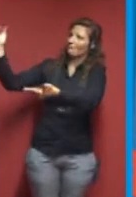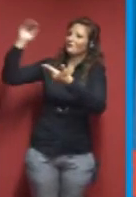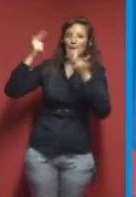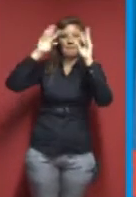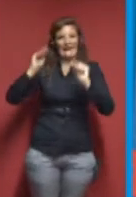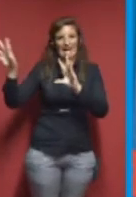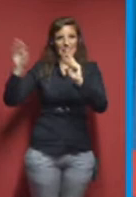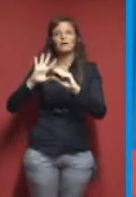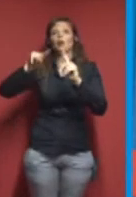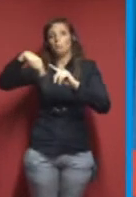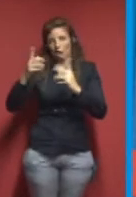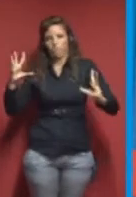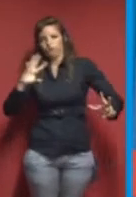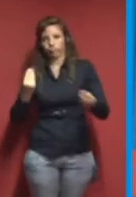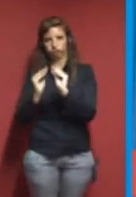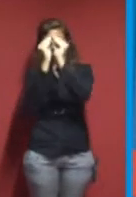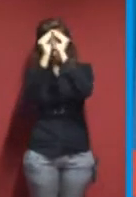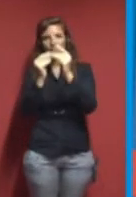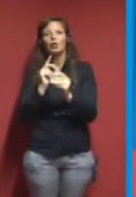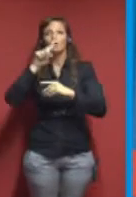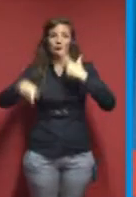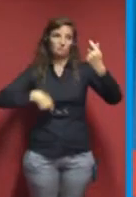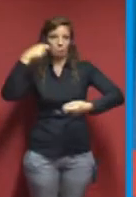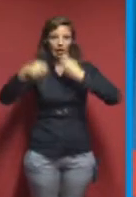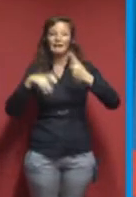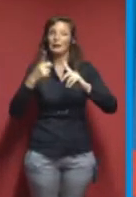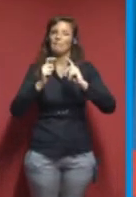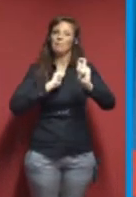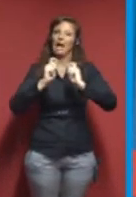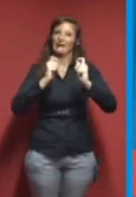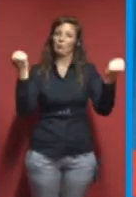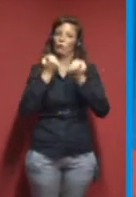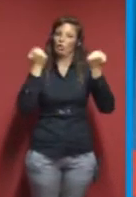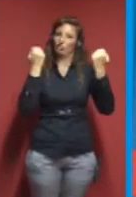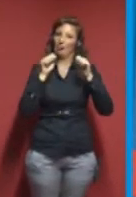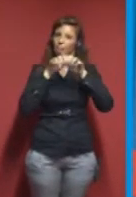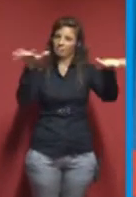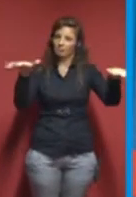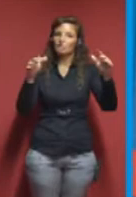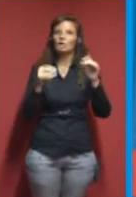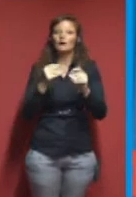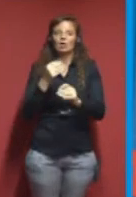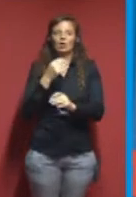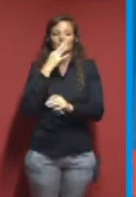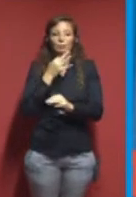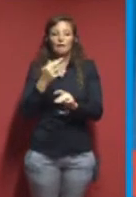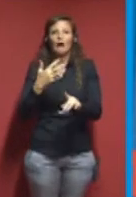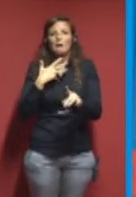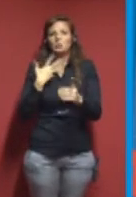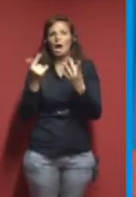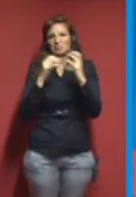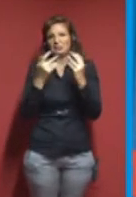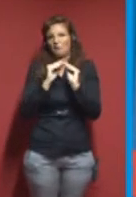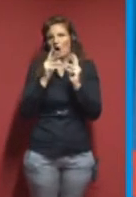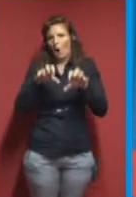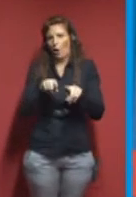vengono assemblati e poi si spendono tanti soldi per il marketing non è che anche lo fa per esempio hanno